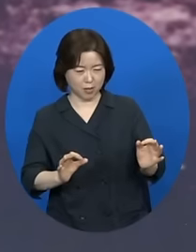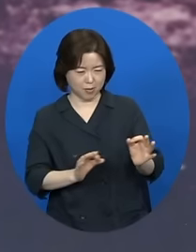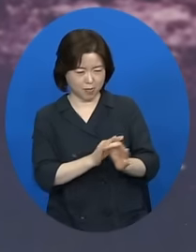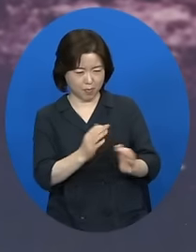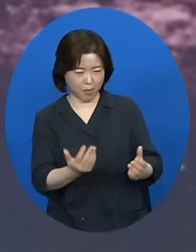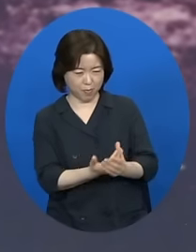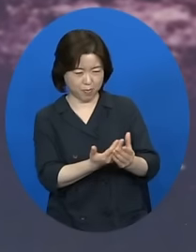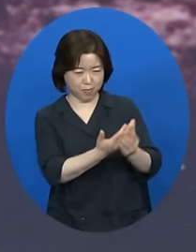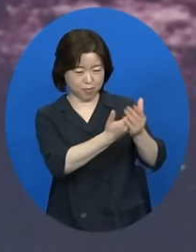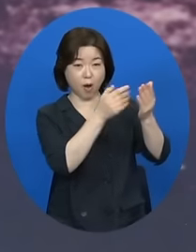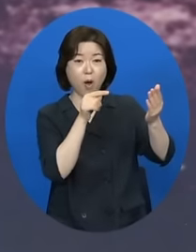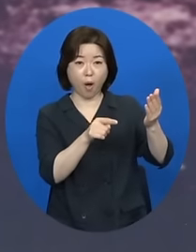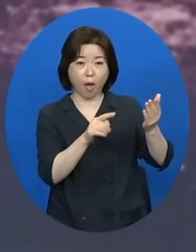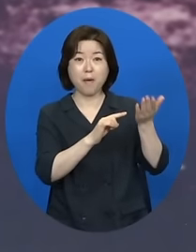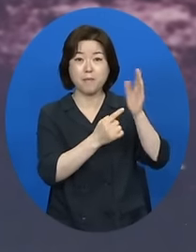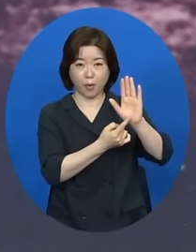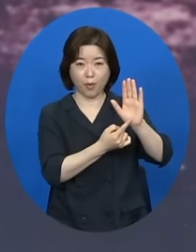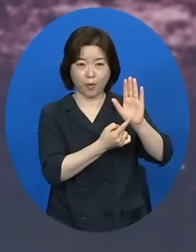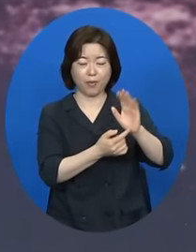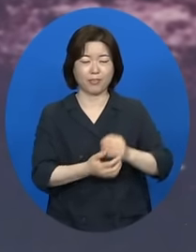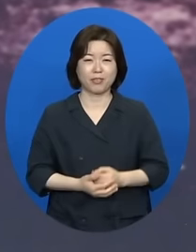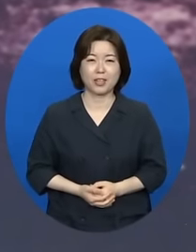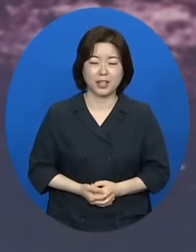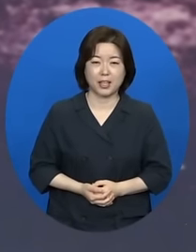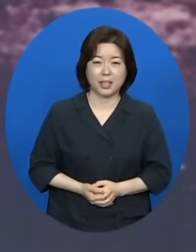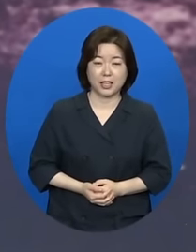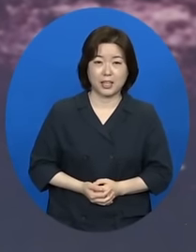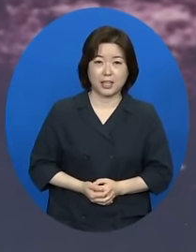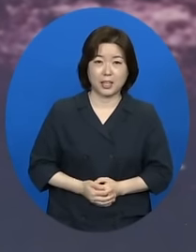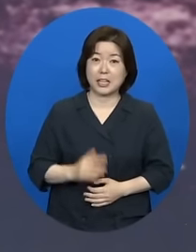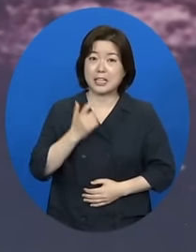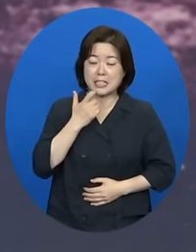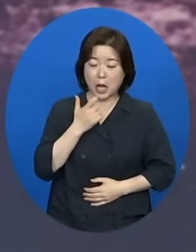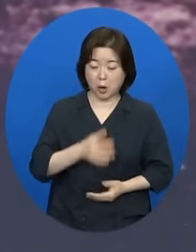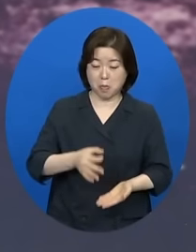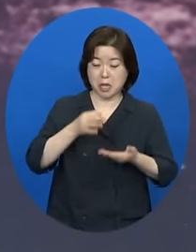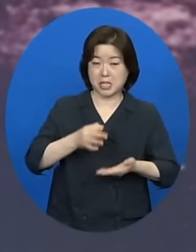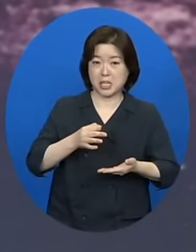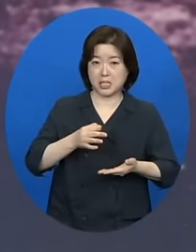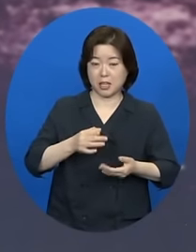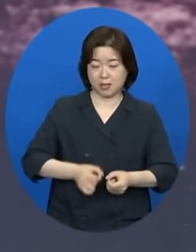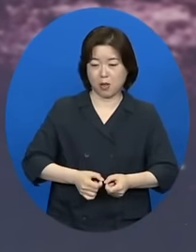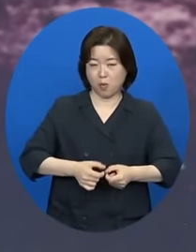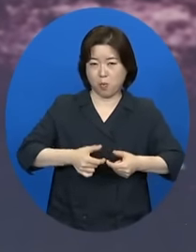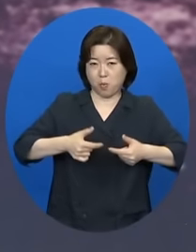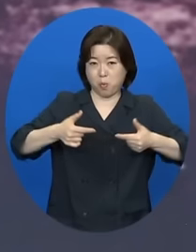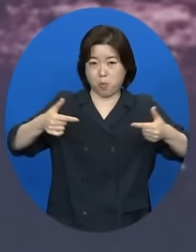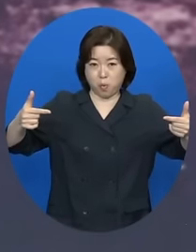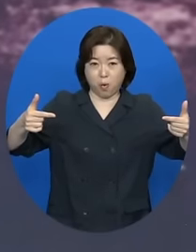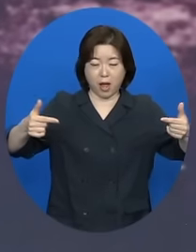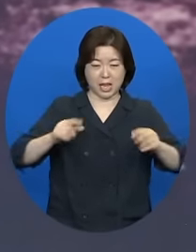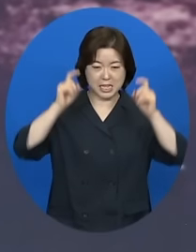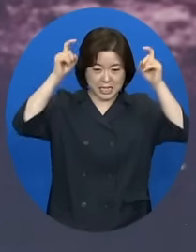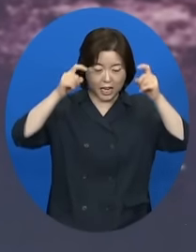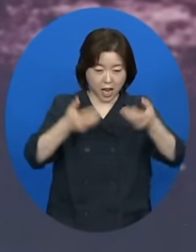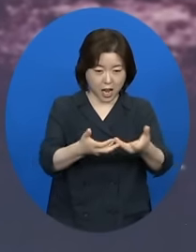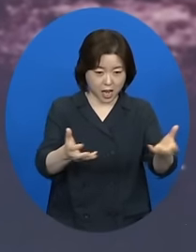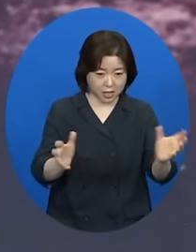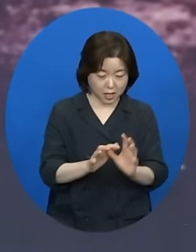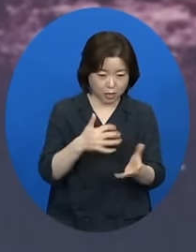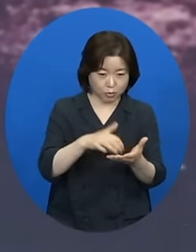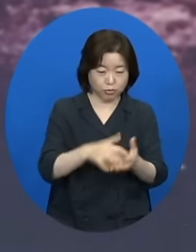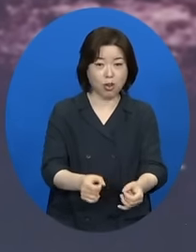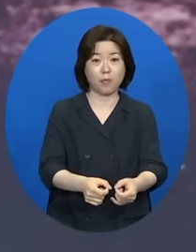표현이 되거든요. 그의 재산이 늘어나기 시작해요. 양떼들이 많이 늘어나기 시작합니다. 너무나